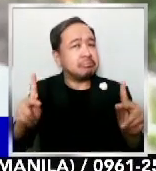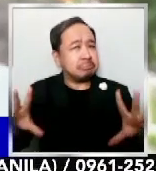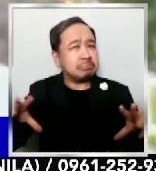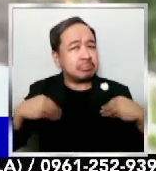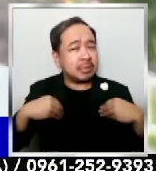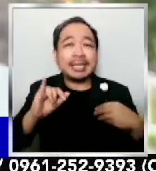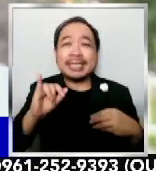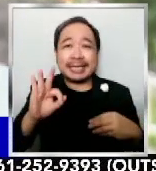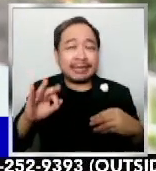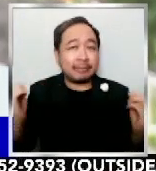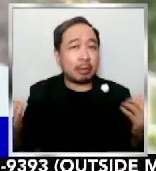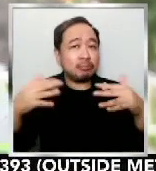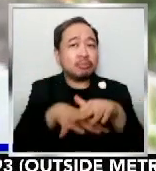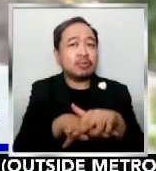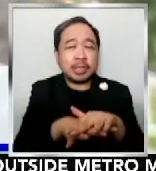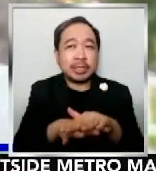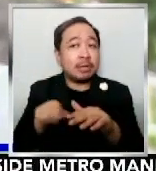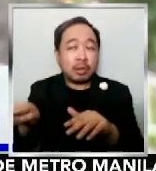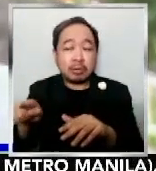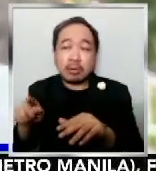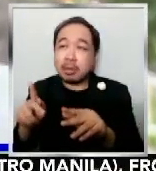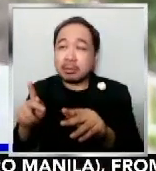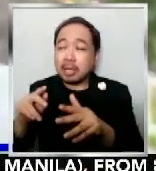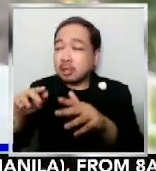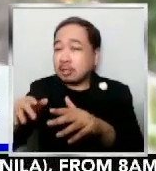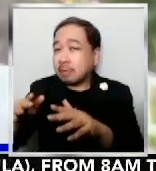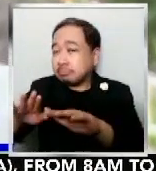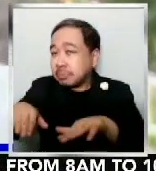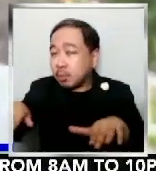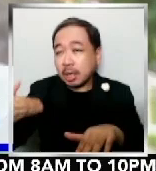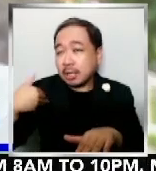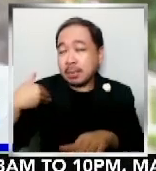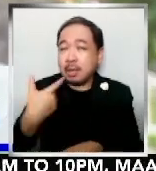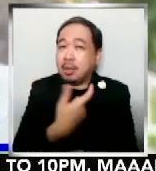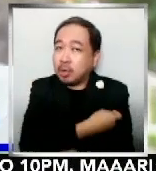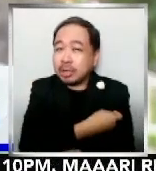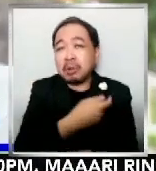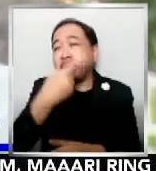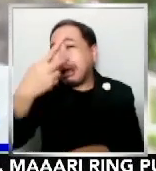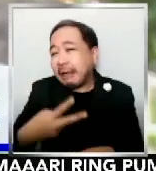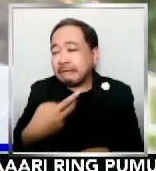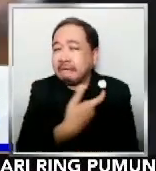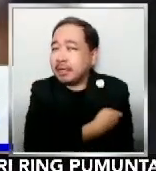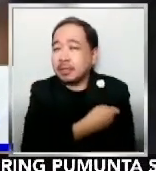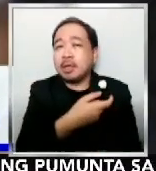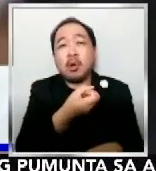sa paaralan ang mga hindi bakunado, hindi pa kumpleto ang bakuna at mga fully vaccinated na mga